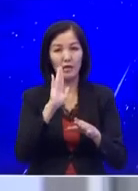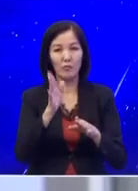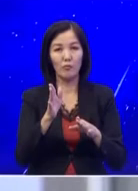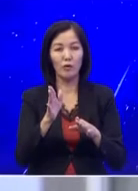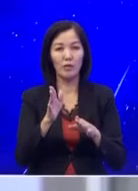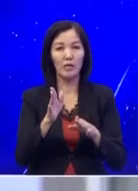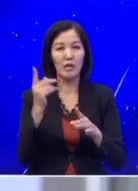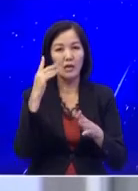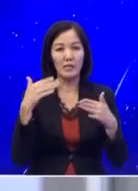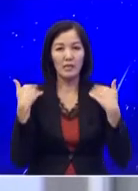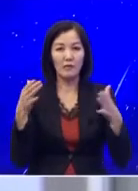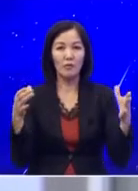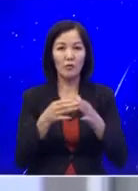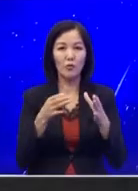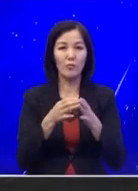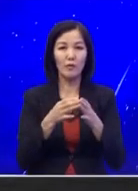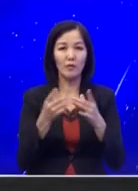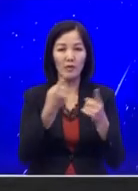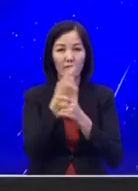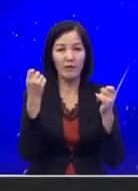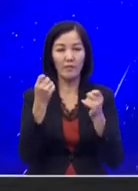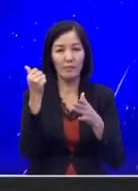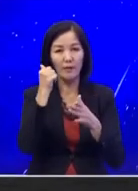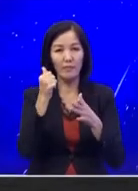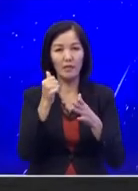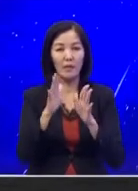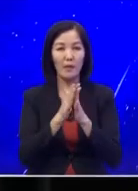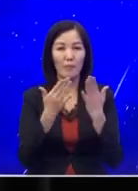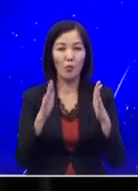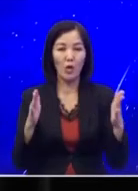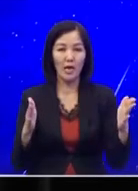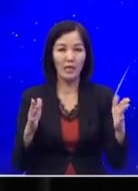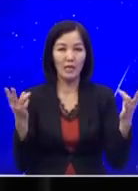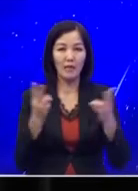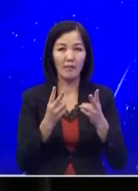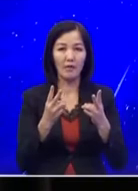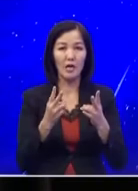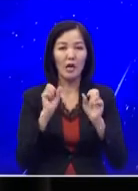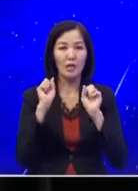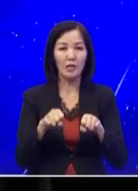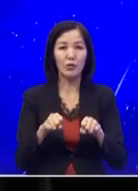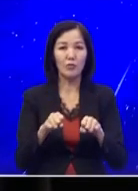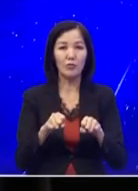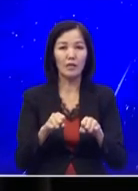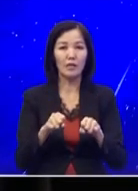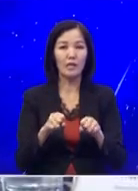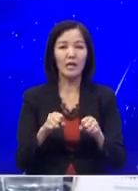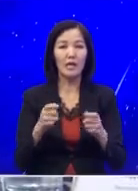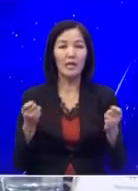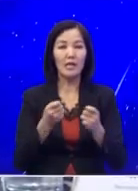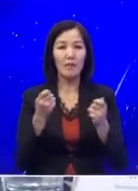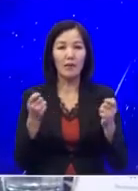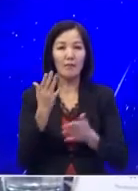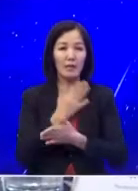этого, инициативные группы будут раздавать информационные памятки и буклеты о необходимости создания доступной среды для маломобильных